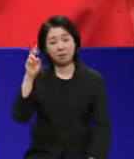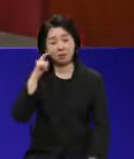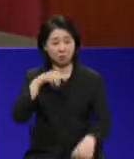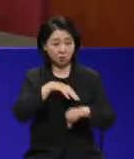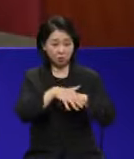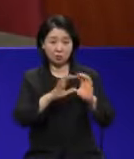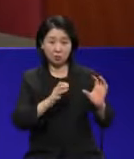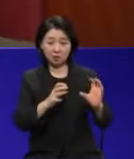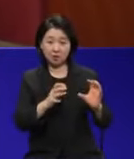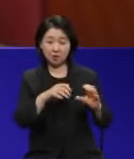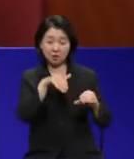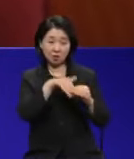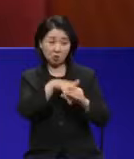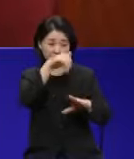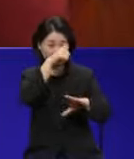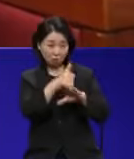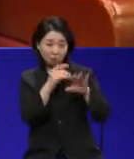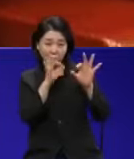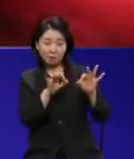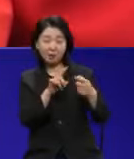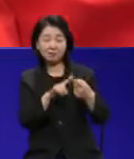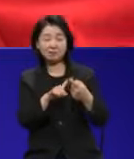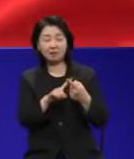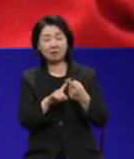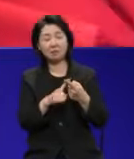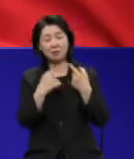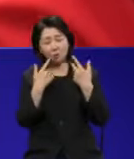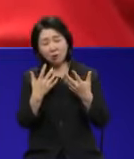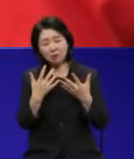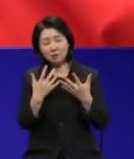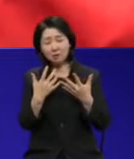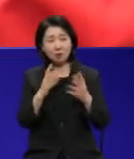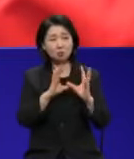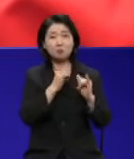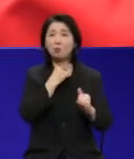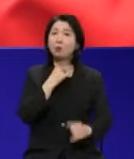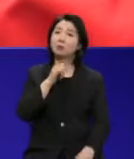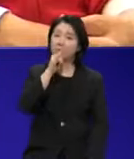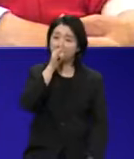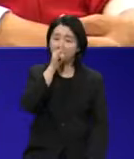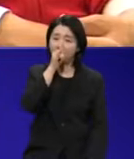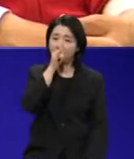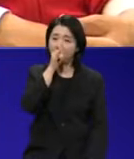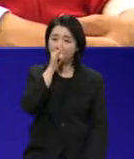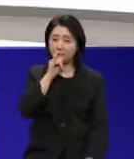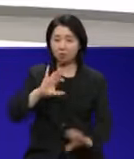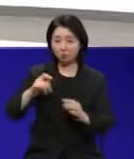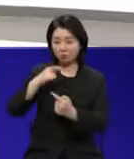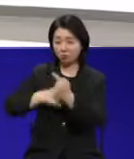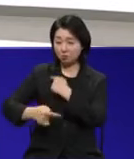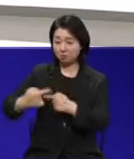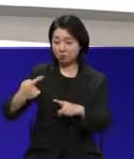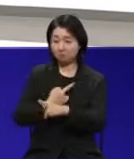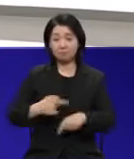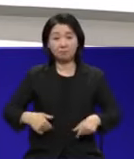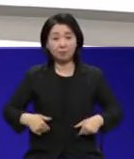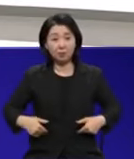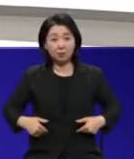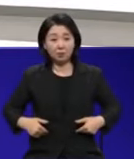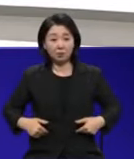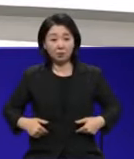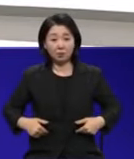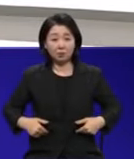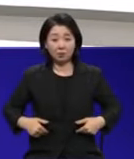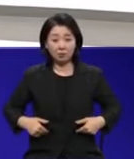국가에서 선거 결과가 이렇게 나왔다면 여기에 대한 매세지가 분명히 있는 거거든요네 그렇다 이거는 국정운영 기조를 바꿔야 되는데 그동안 윤